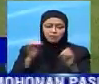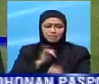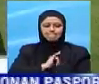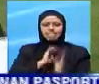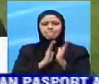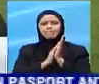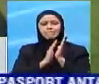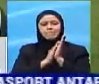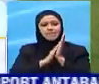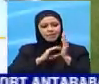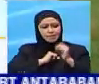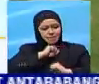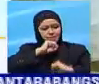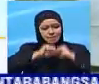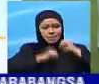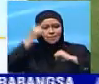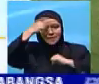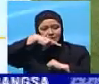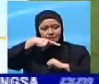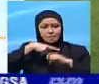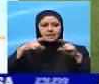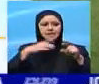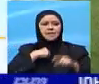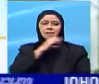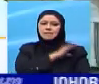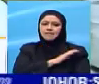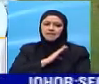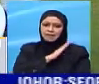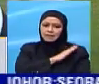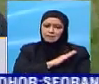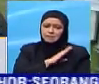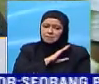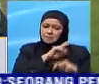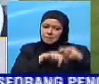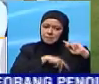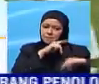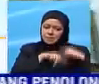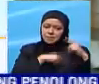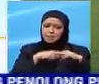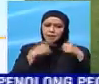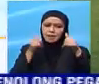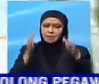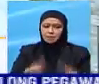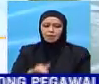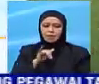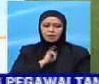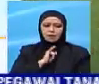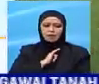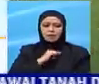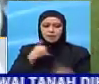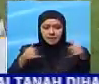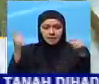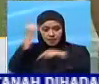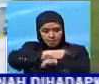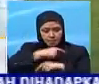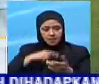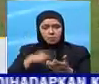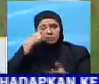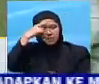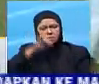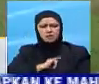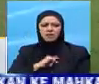karakter pemain-pemain saya yang bermain pada hari ini yang mana bagi saya tu tidak tidak penting yang penting